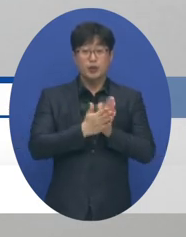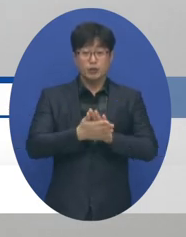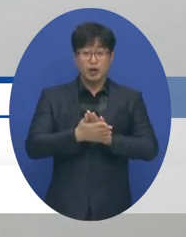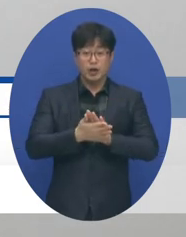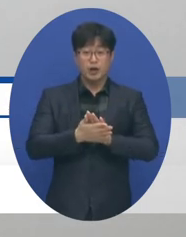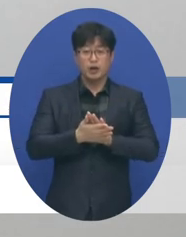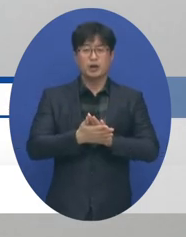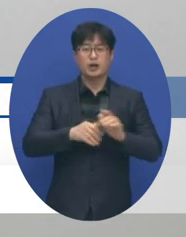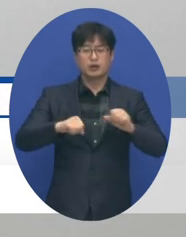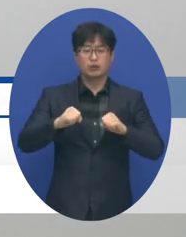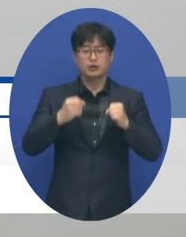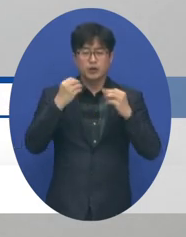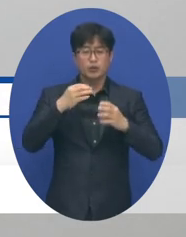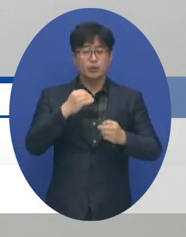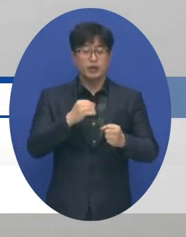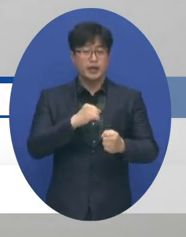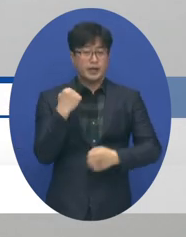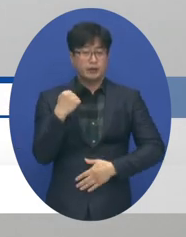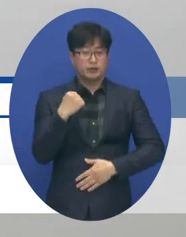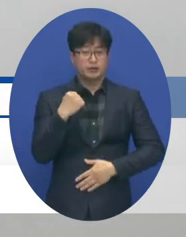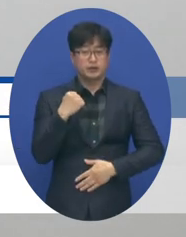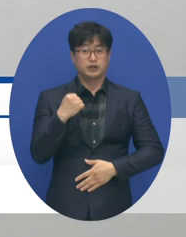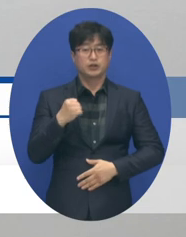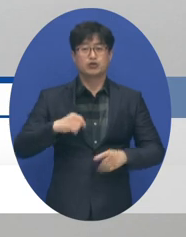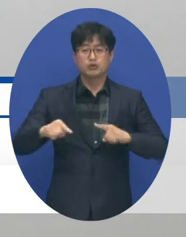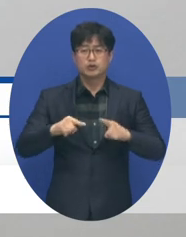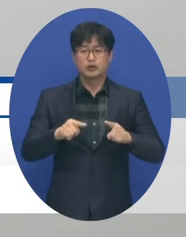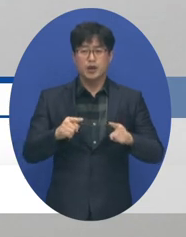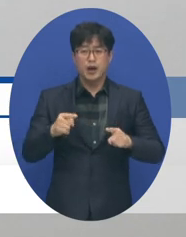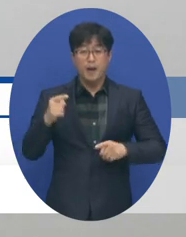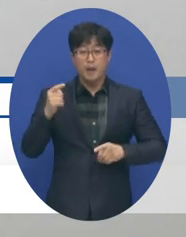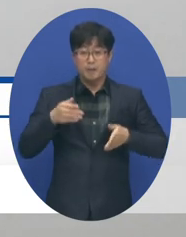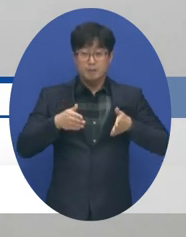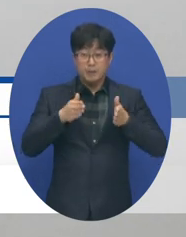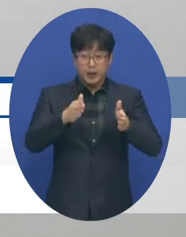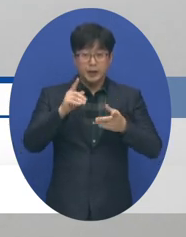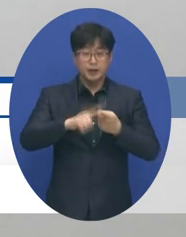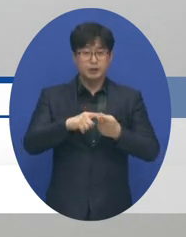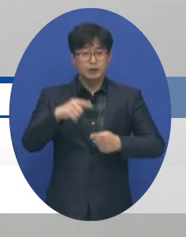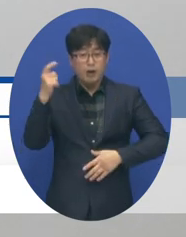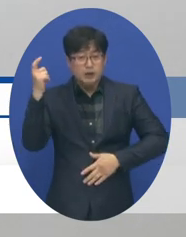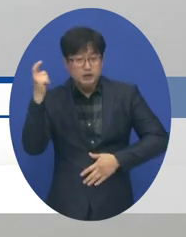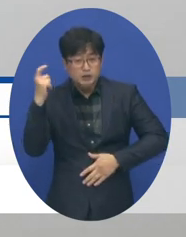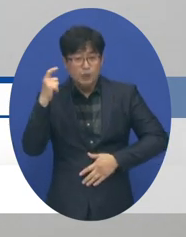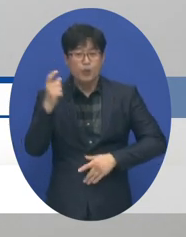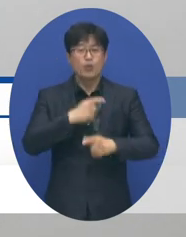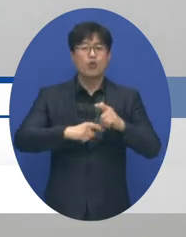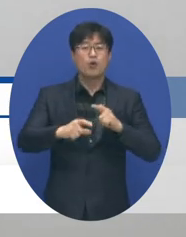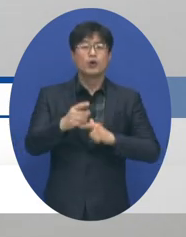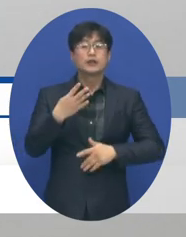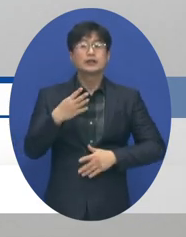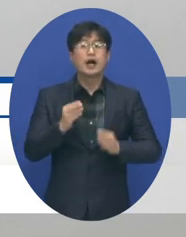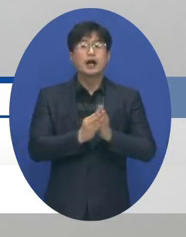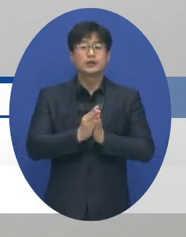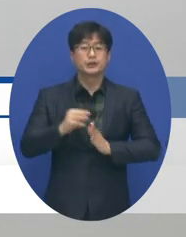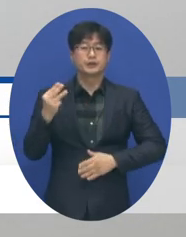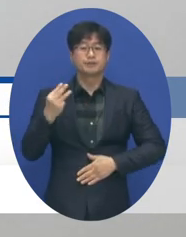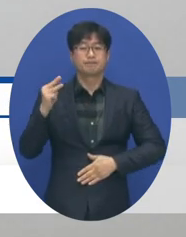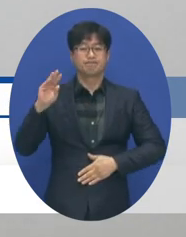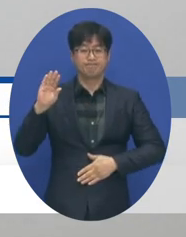신재생 에너지라든지 여 같은 정책 방향을 들으시고 추가로 지금 4조